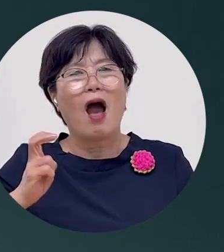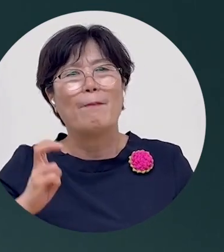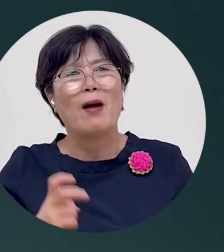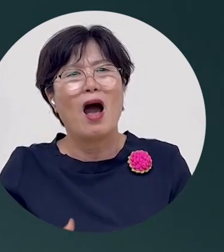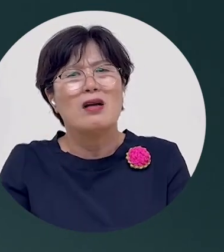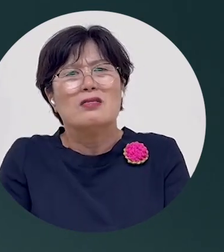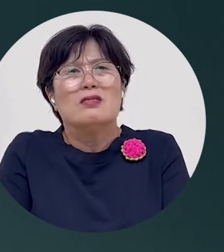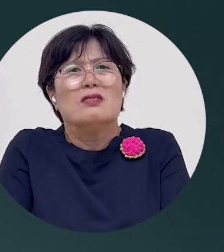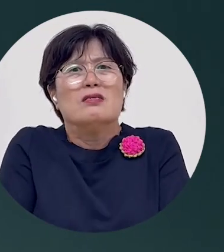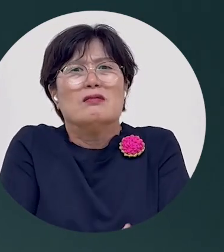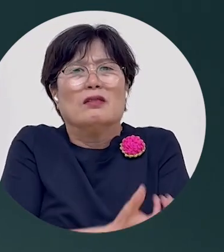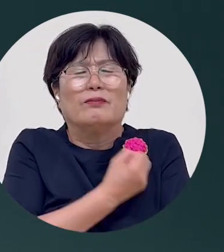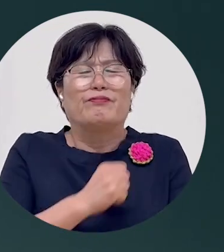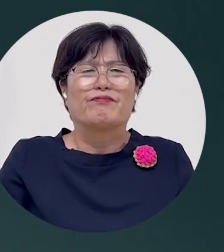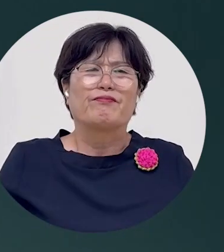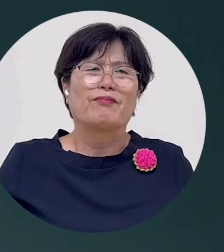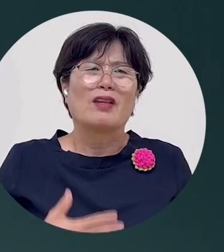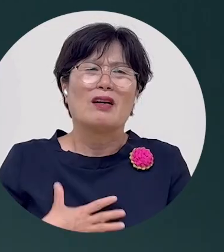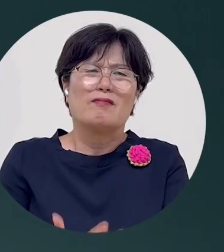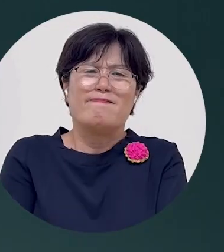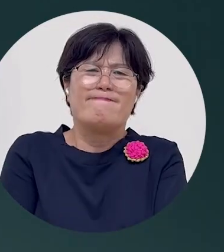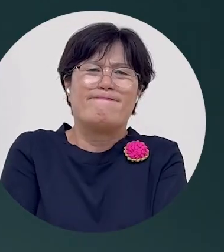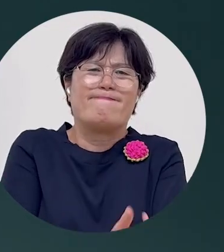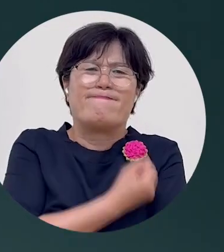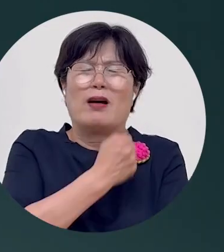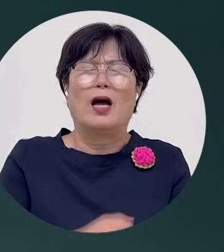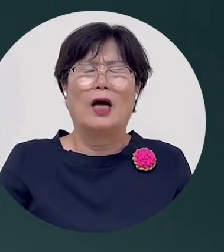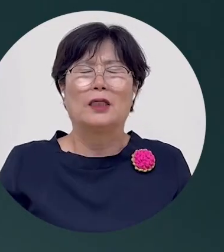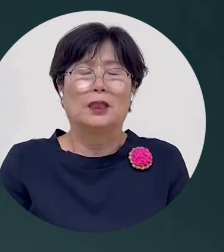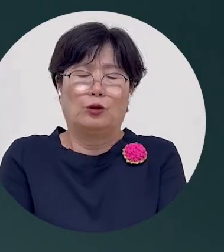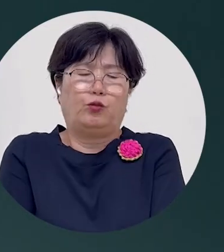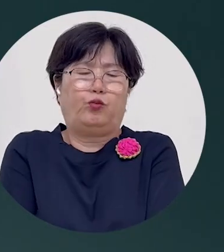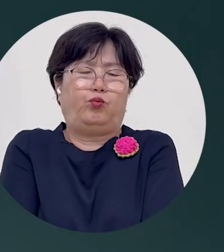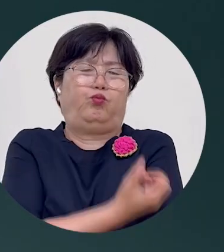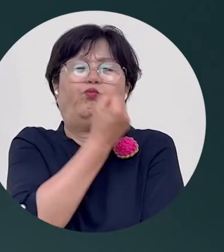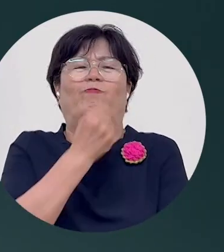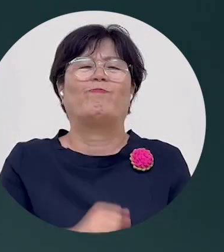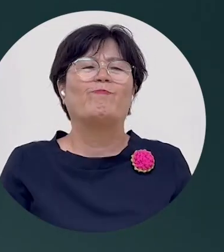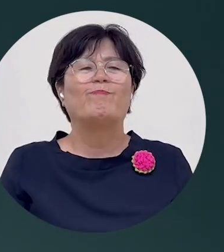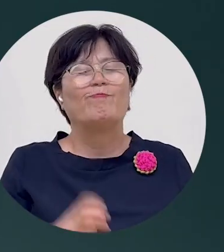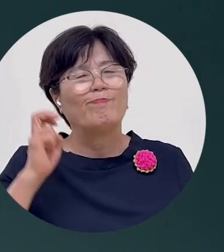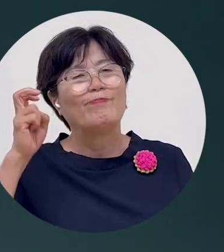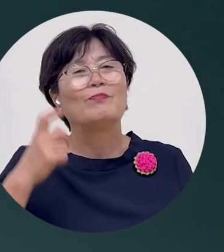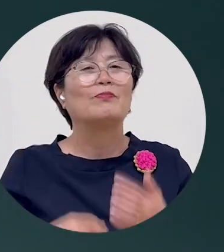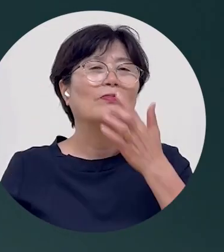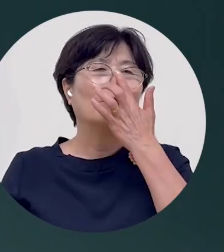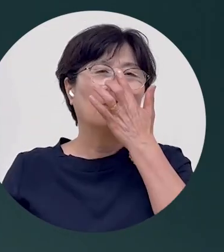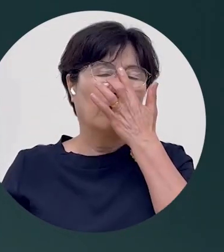아마 끔찍한 기분에 더해서 쫙 소름이 끼칠 것입니다.